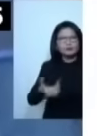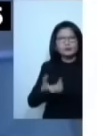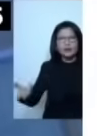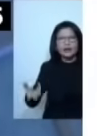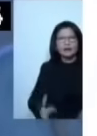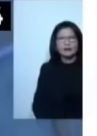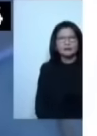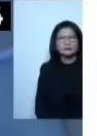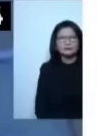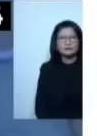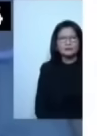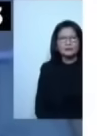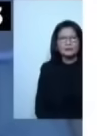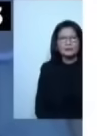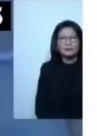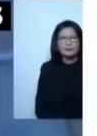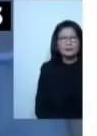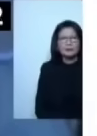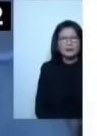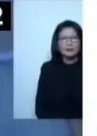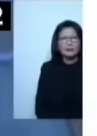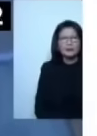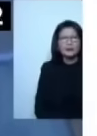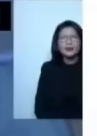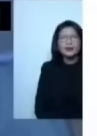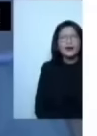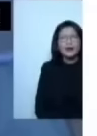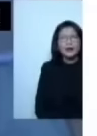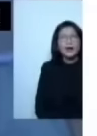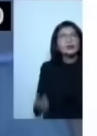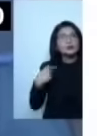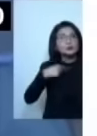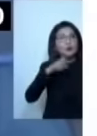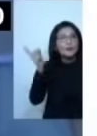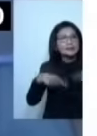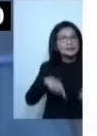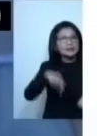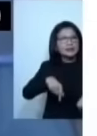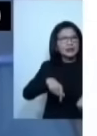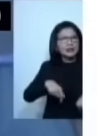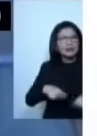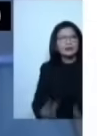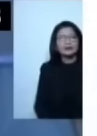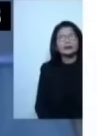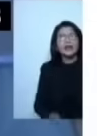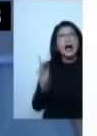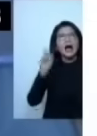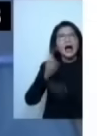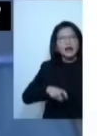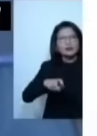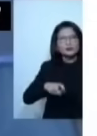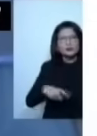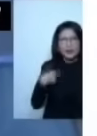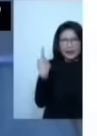memberikan komentar atas Jawaban dari masing-masing pertanyaan dari panelis kemudian itu pada segmen dua khususnya kita tadi